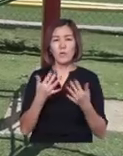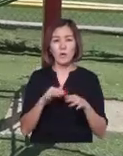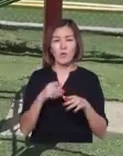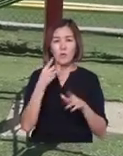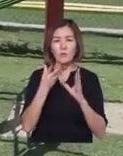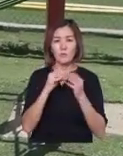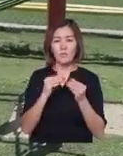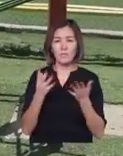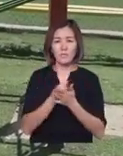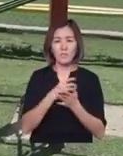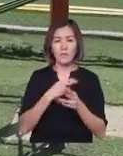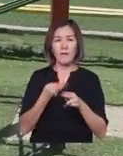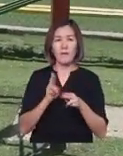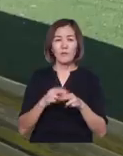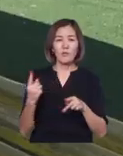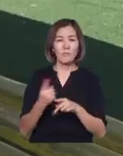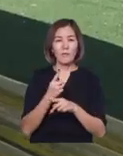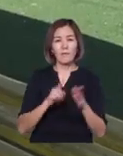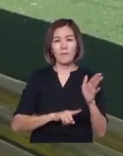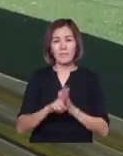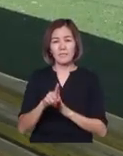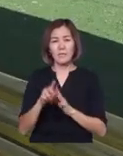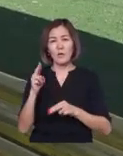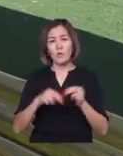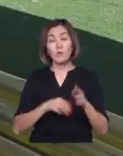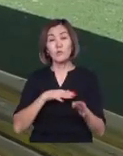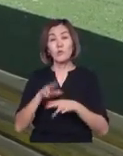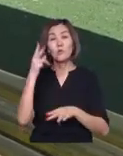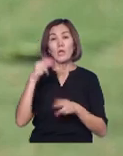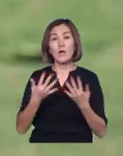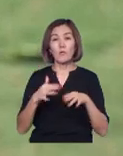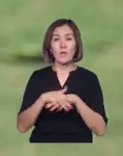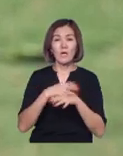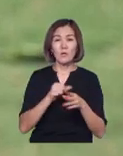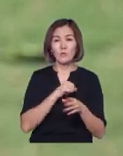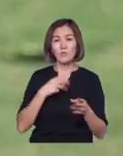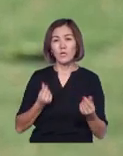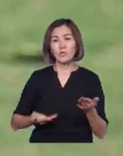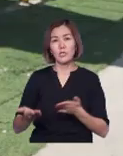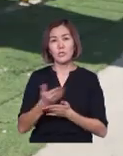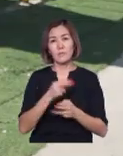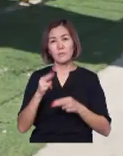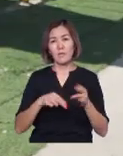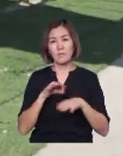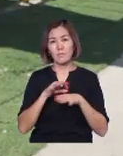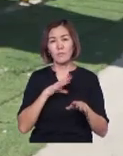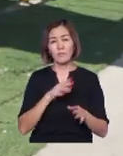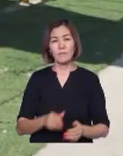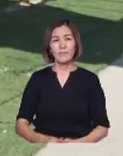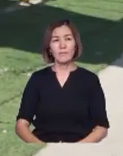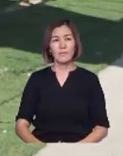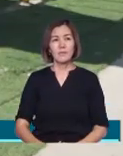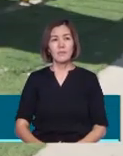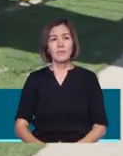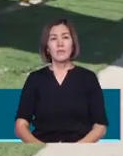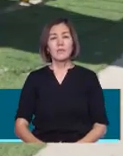ауызбірлігінің жемісі саналады. Себебі алаңның алғашқы кірпішінен бастап құрылысы толықтай ауыл тұрғындарының қаражатына салыныпты. Өзіміздің оқушымыз Алимов